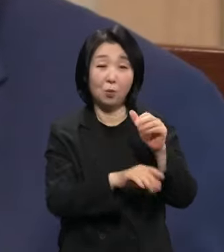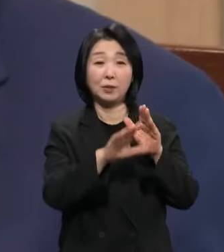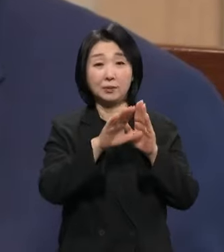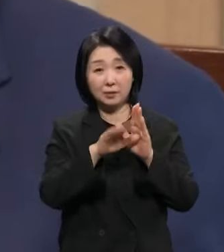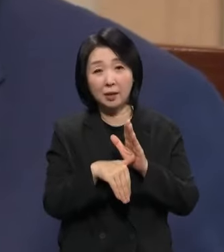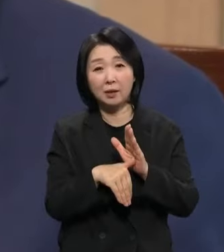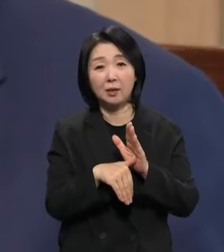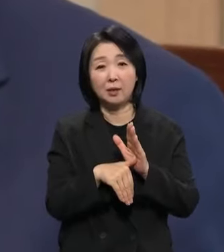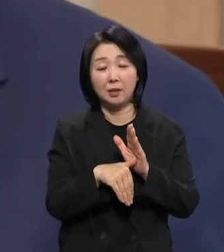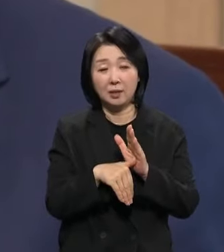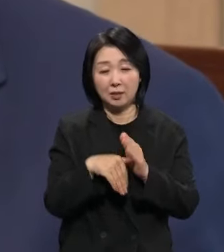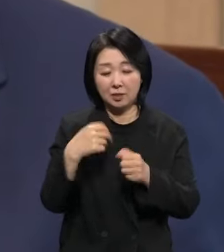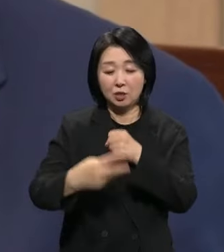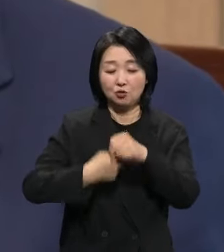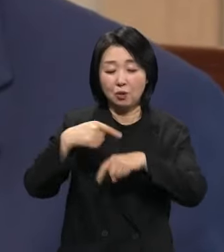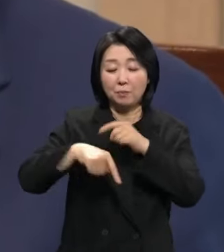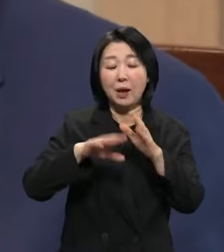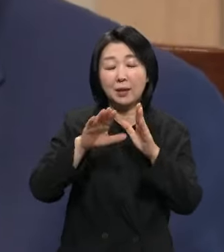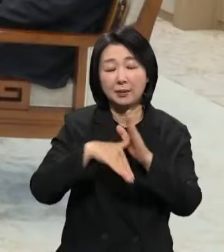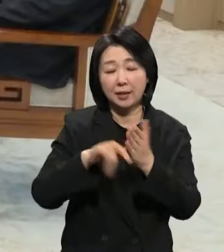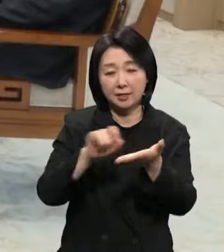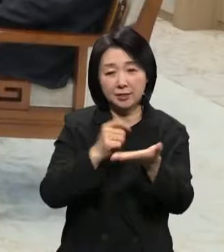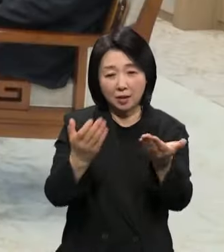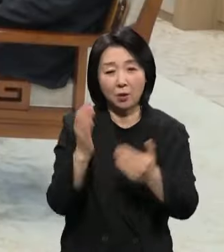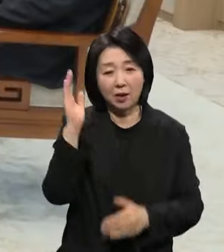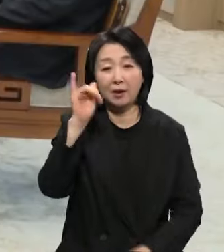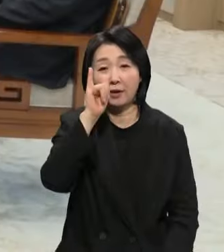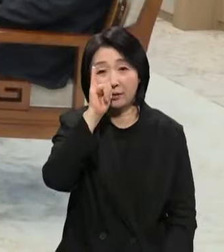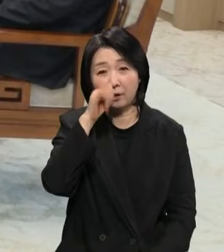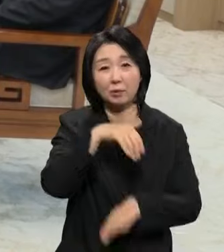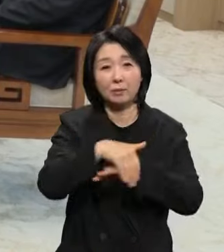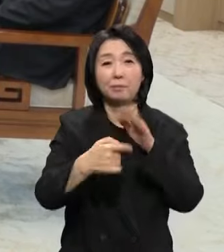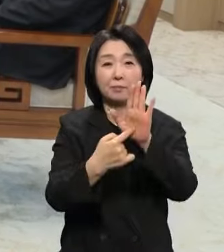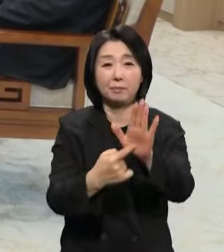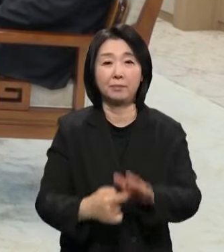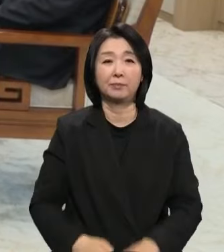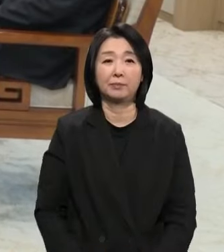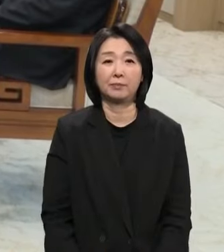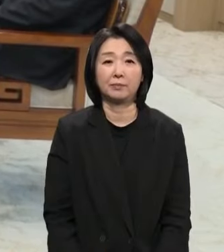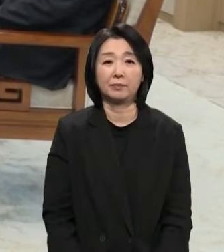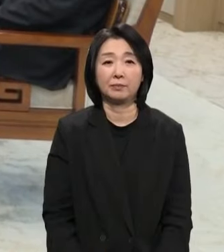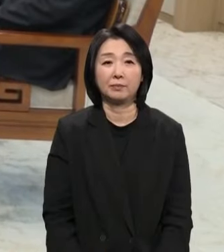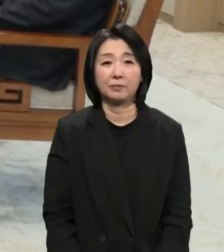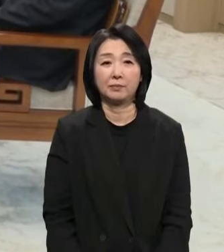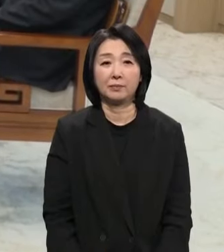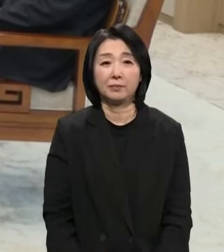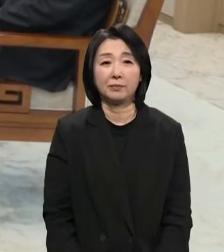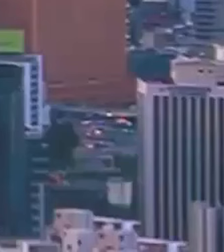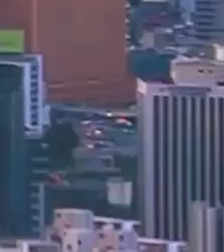취임 2주년 기자회견이 있을 거라고 했습니다. JTBC 박유미입니다.